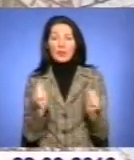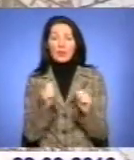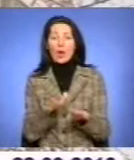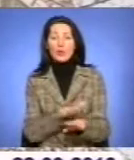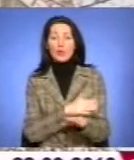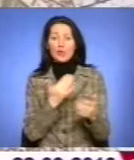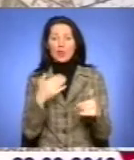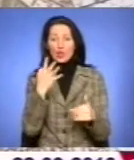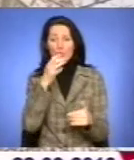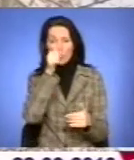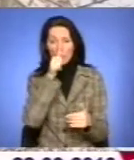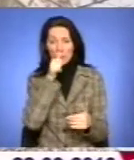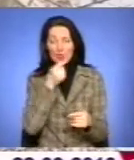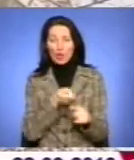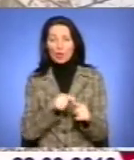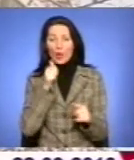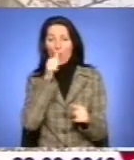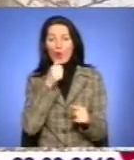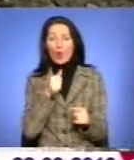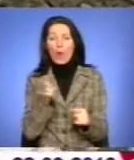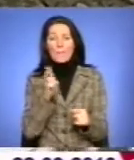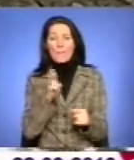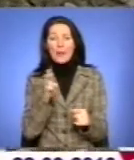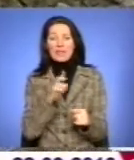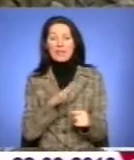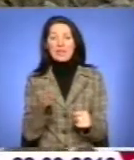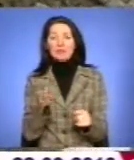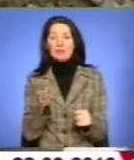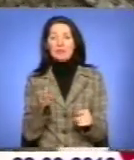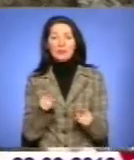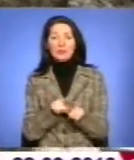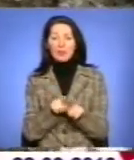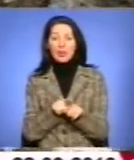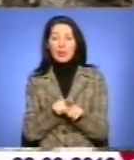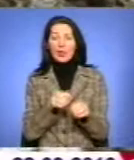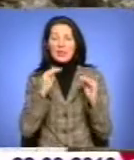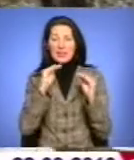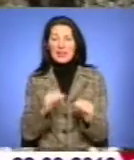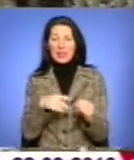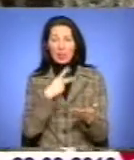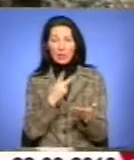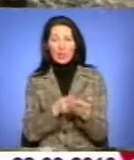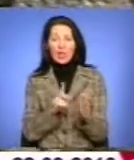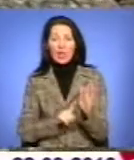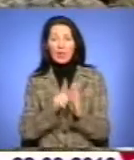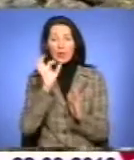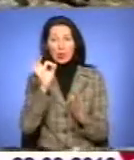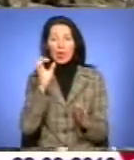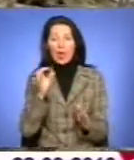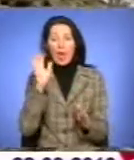ось уже 4 місяці. Цьогорічного березня нетипово низькі показники температури повітря і два історичних